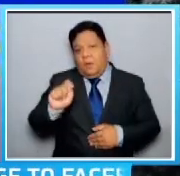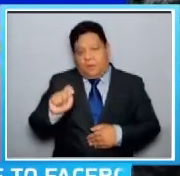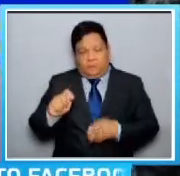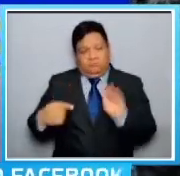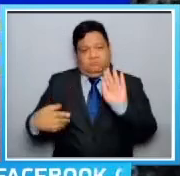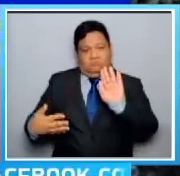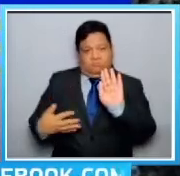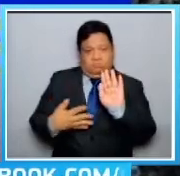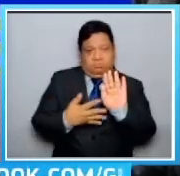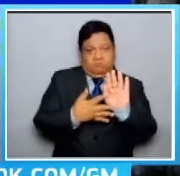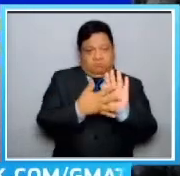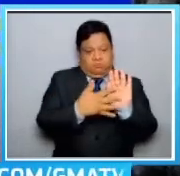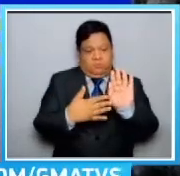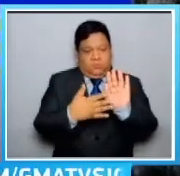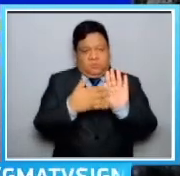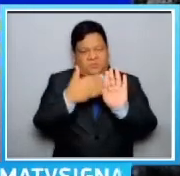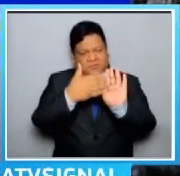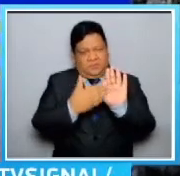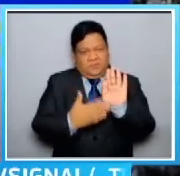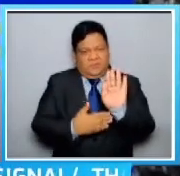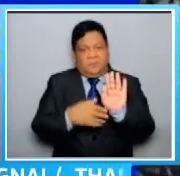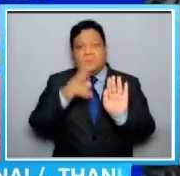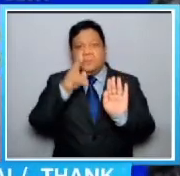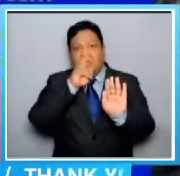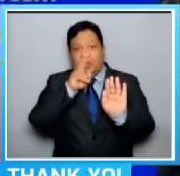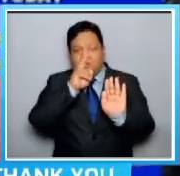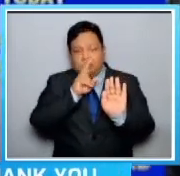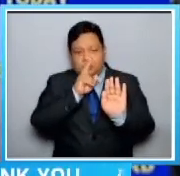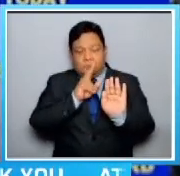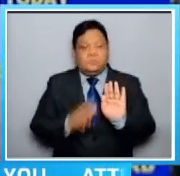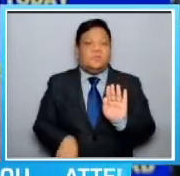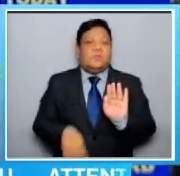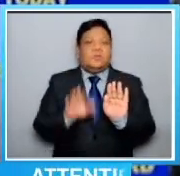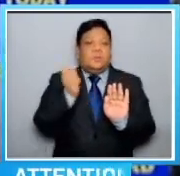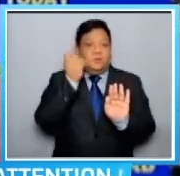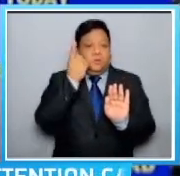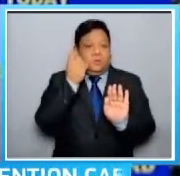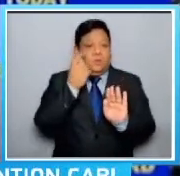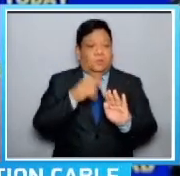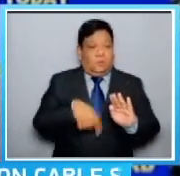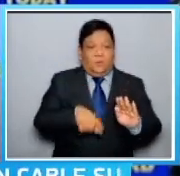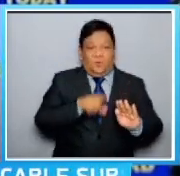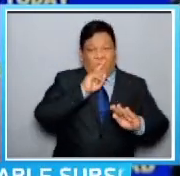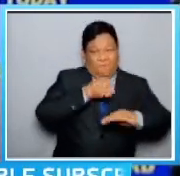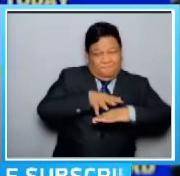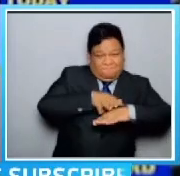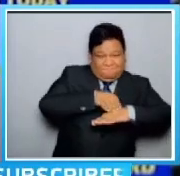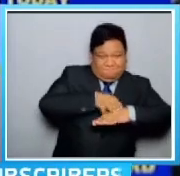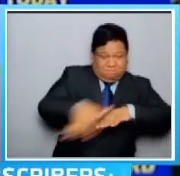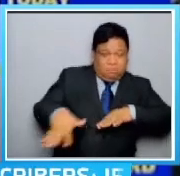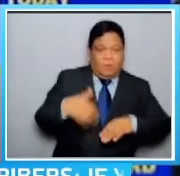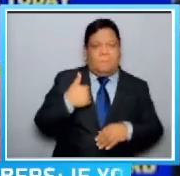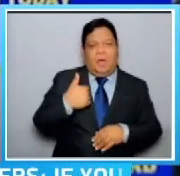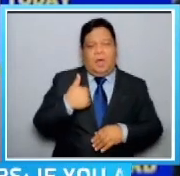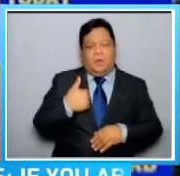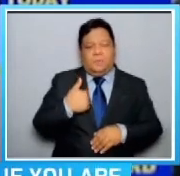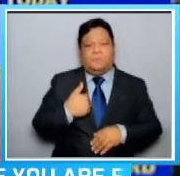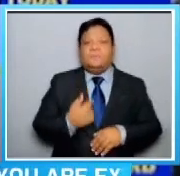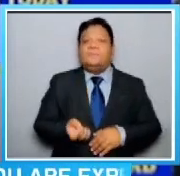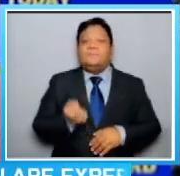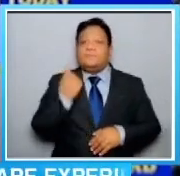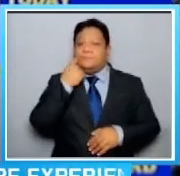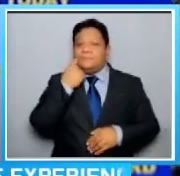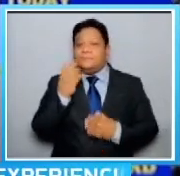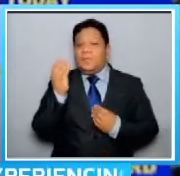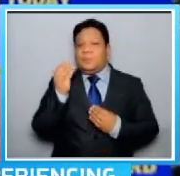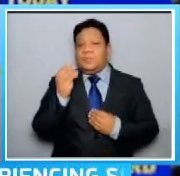natin na nagiging epekto lamang itong Gardo, ngunit wala pa rito direktang epekto. And as of 10 a.m., ito ang Gardo ay may